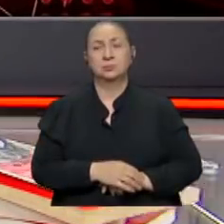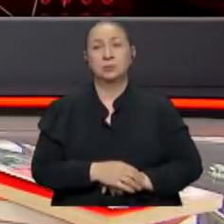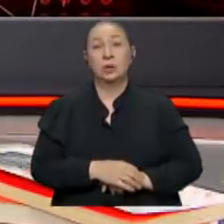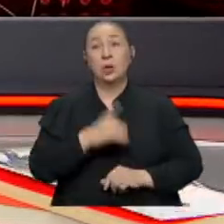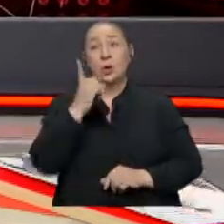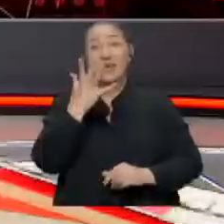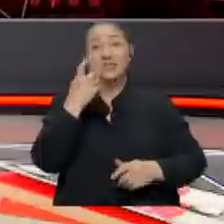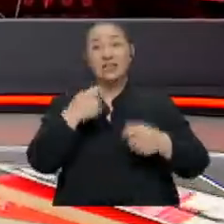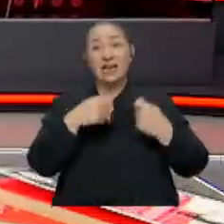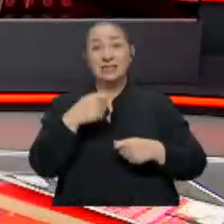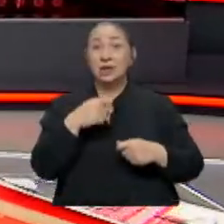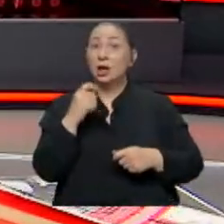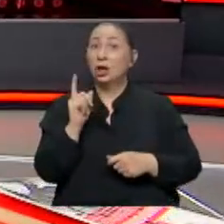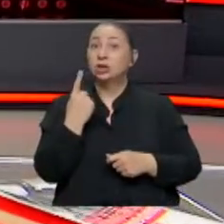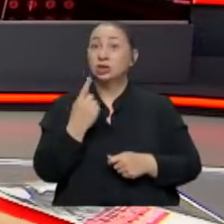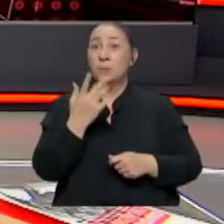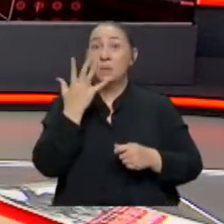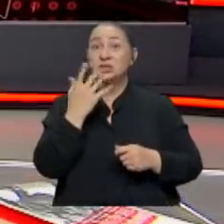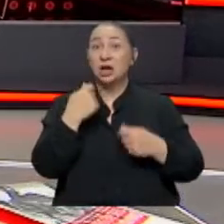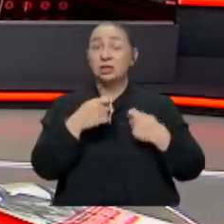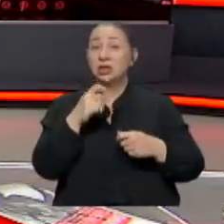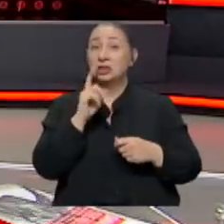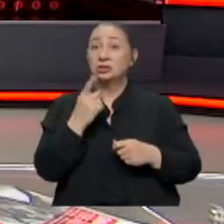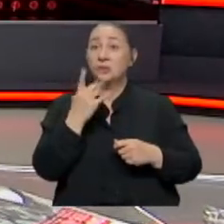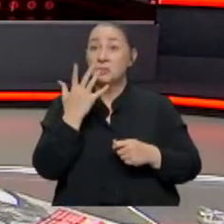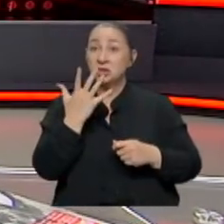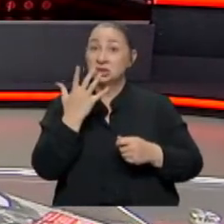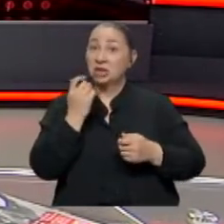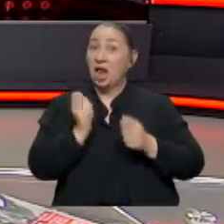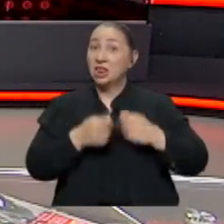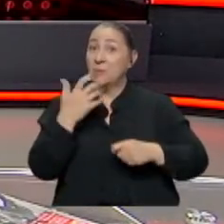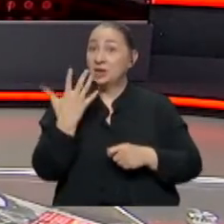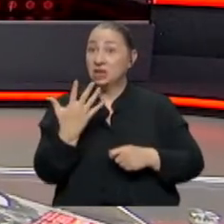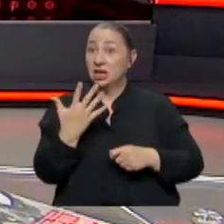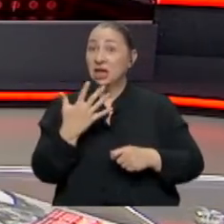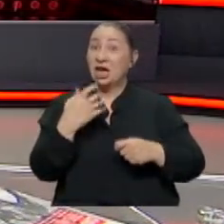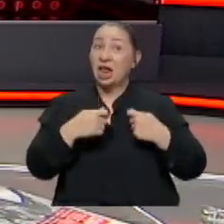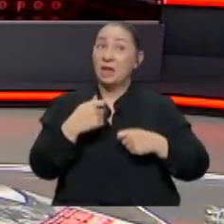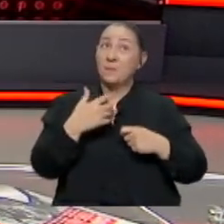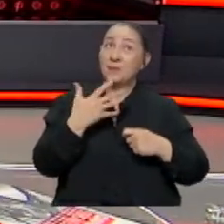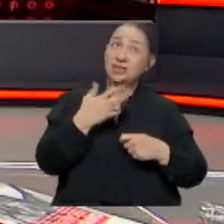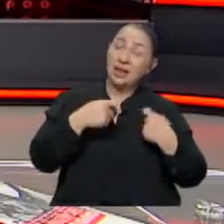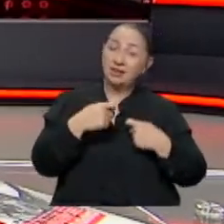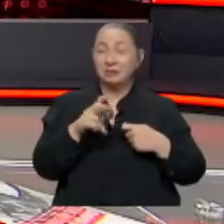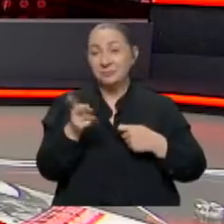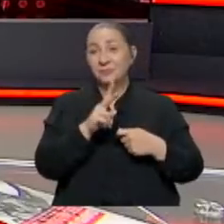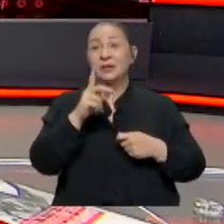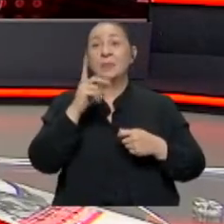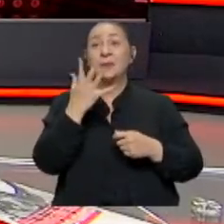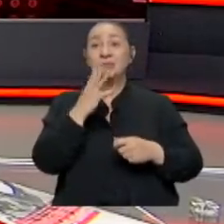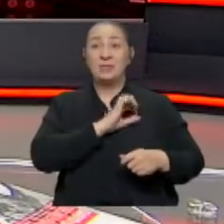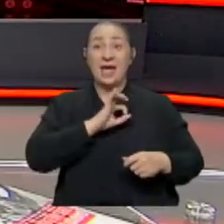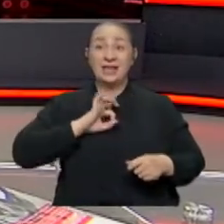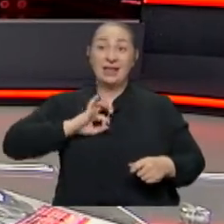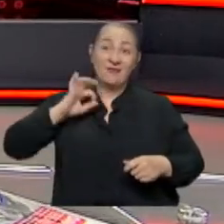15 Garanti'de ilginç sayılan 5 Garanti Demek ki Garanti beşli ya da beşli Garanti ve izleyicilerimiz den